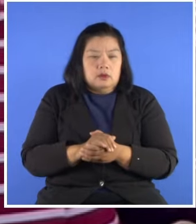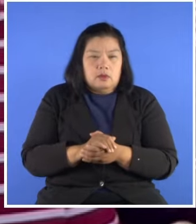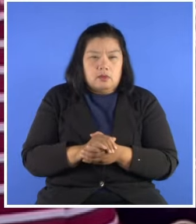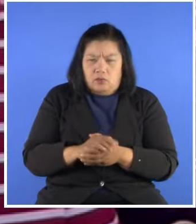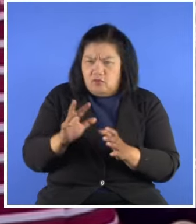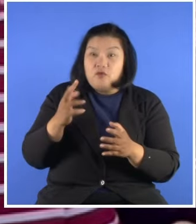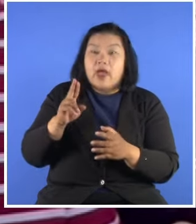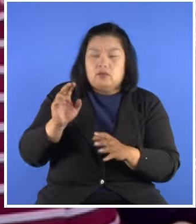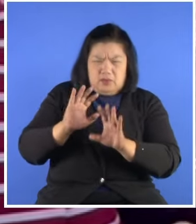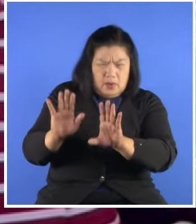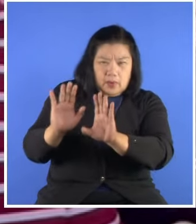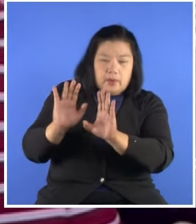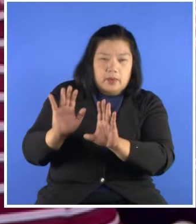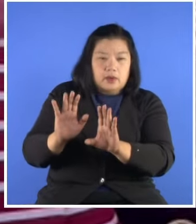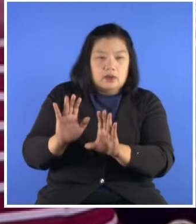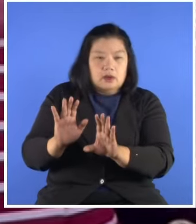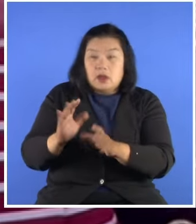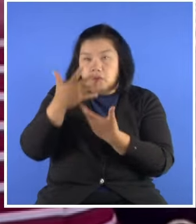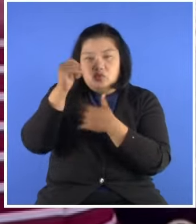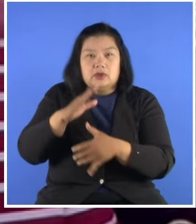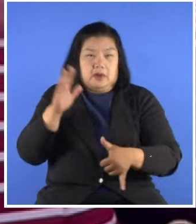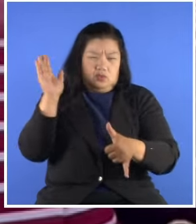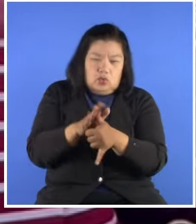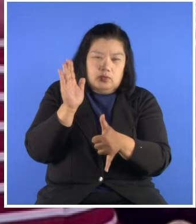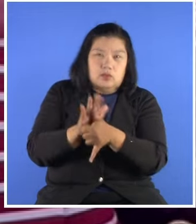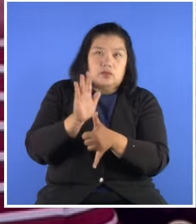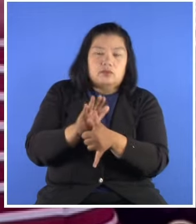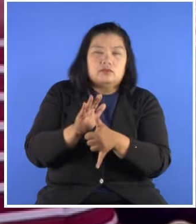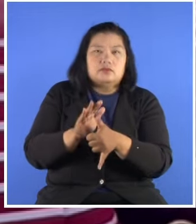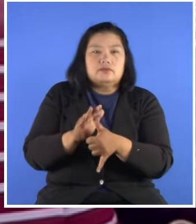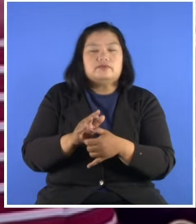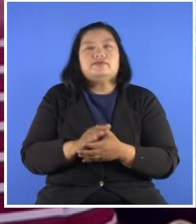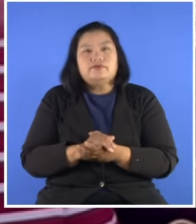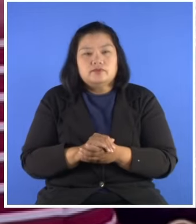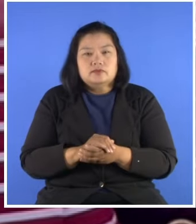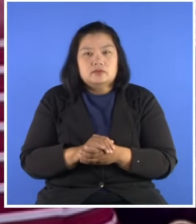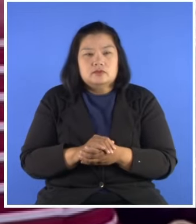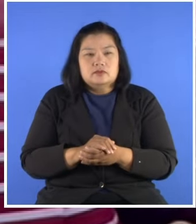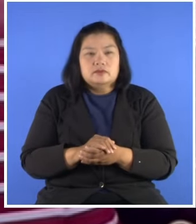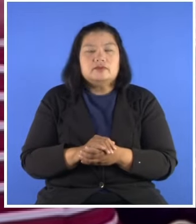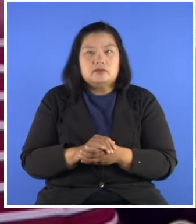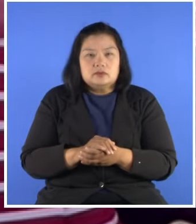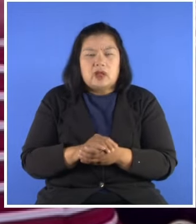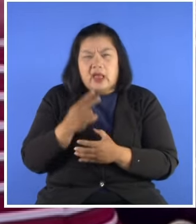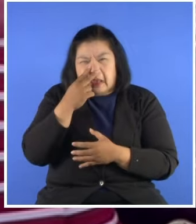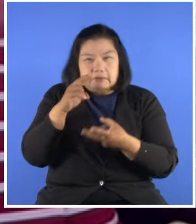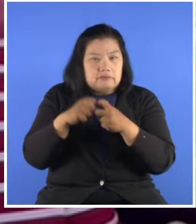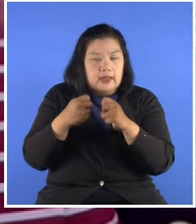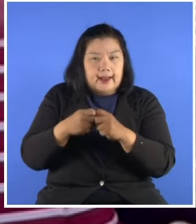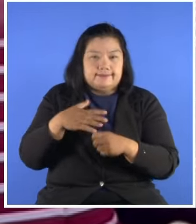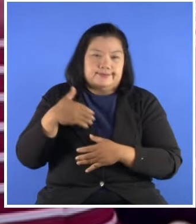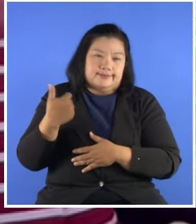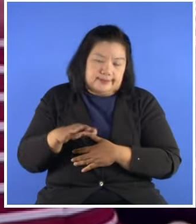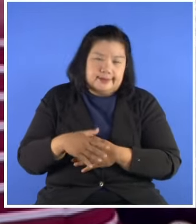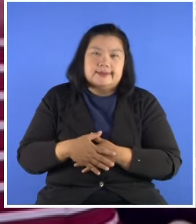ดอย่าทำร้ายร่างกายแกก็ตกโตเหมือนถ้าน ี่แหละจากปัญหาบนท้องถนนนำมาสู่การ